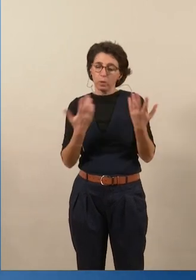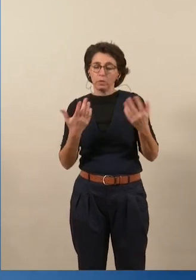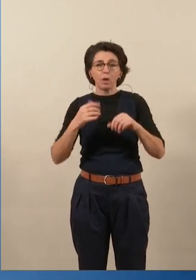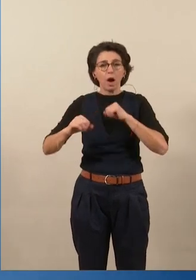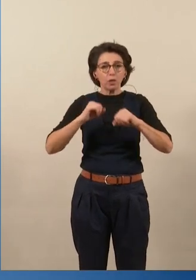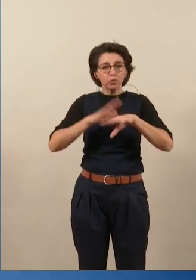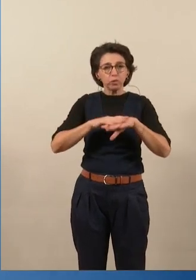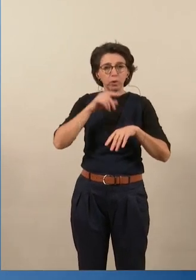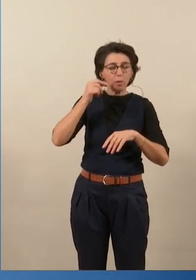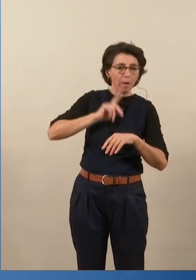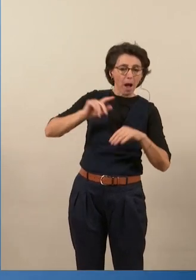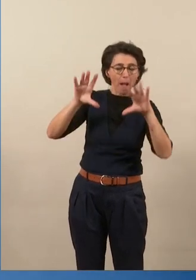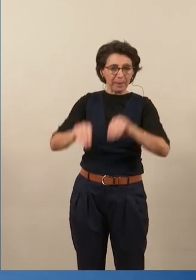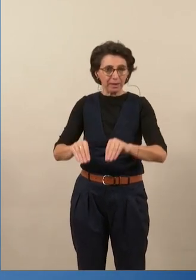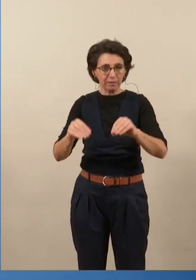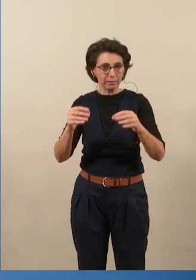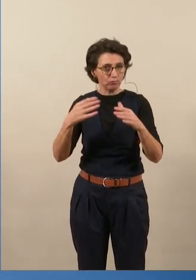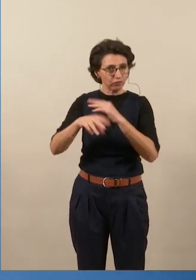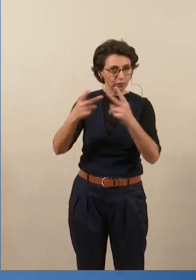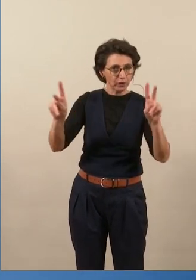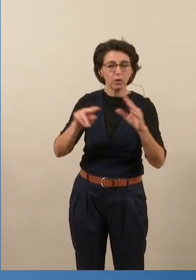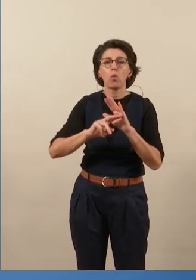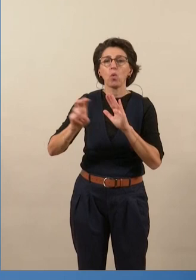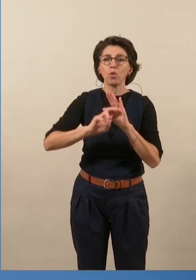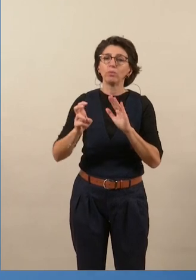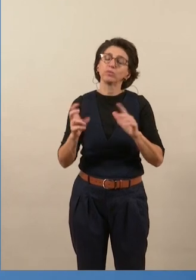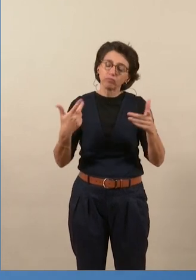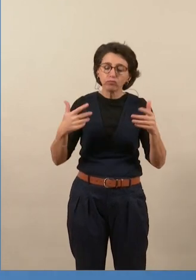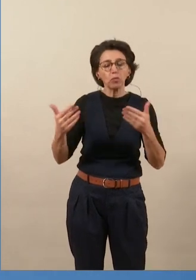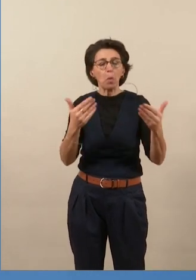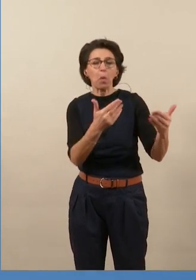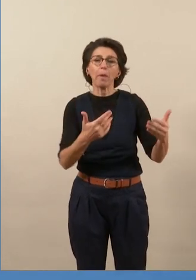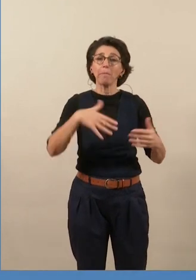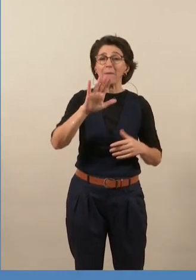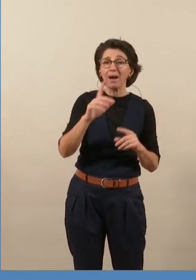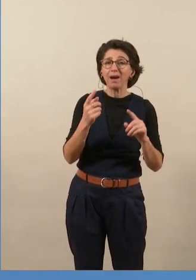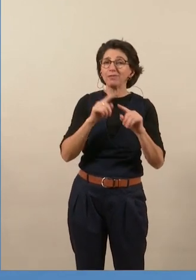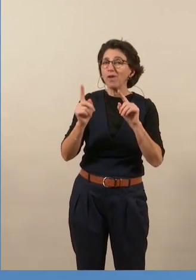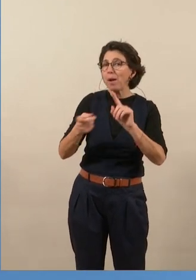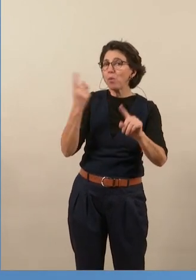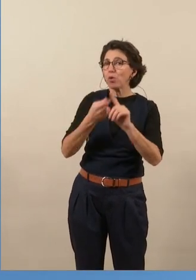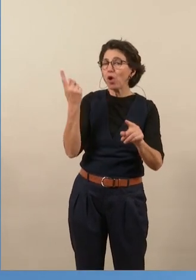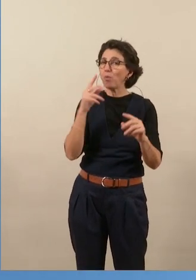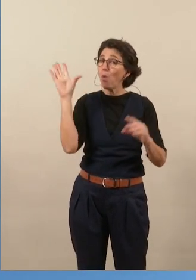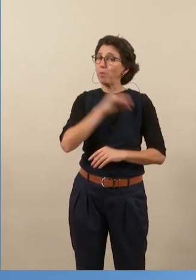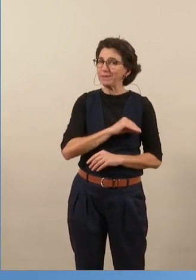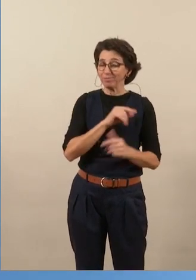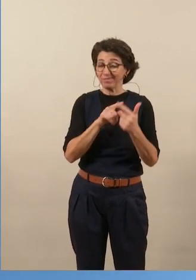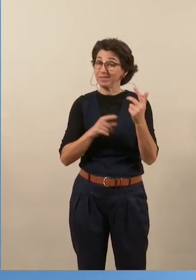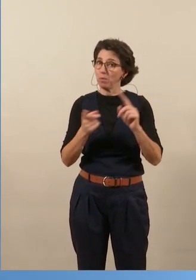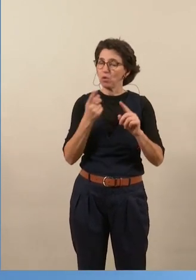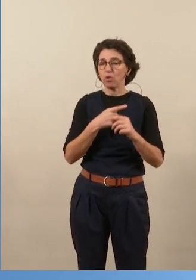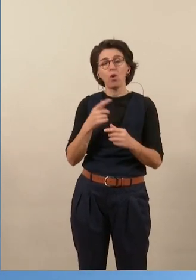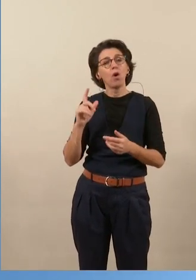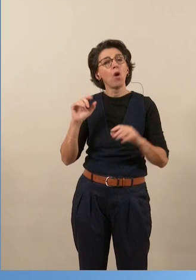faites des propositions mais vous oubliez délibér délibérément l'essentiel à l'heure où le pouvoir d'achat est en berne et notamment pour les plus fragiles